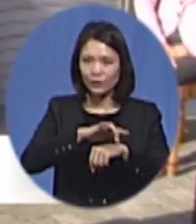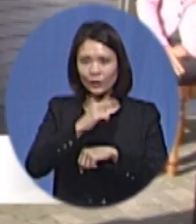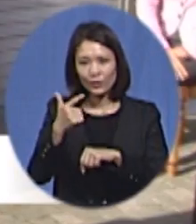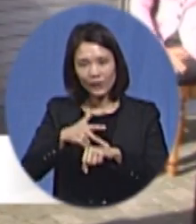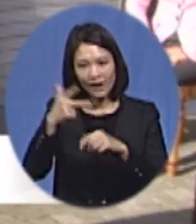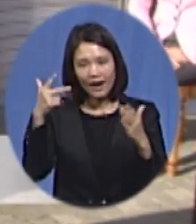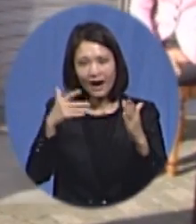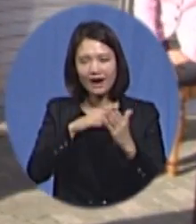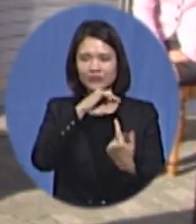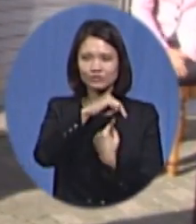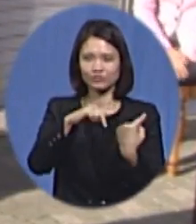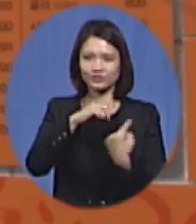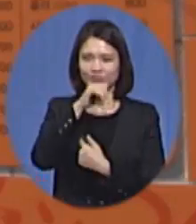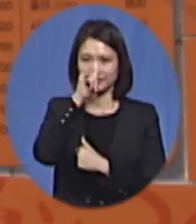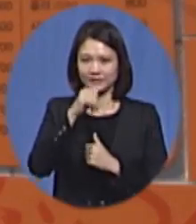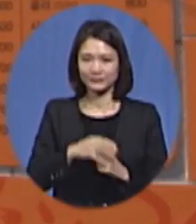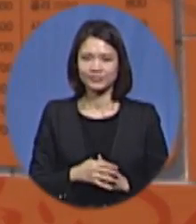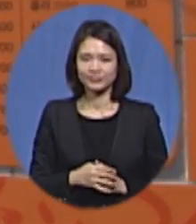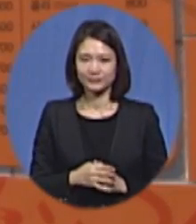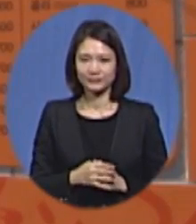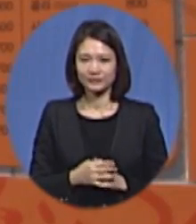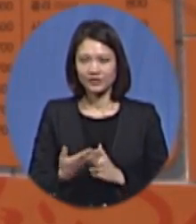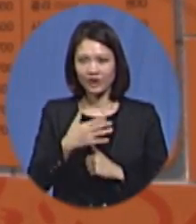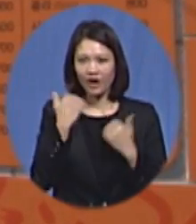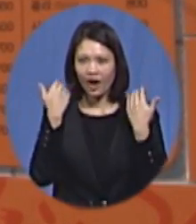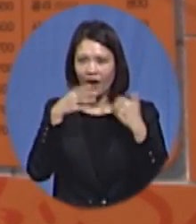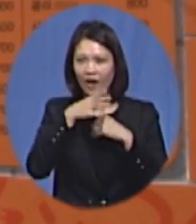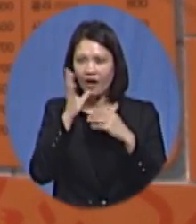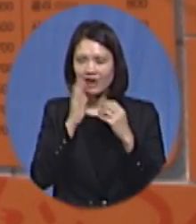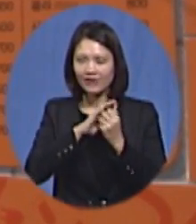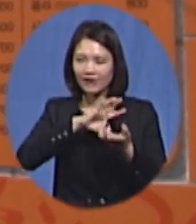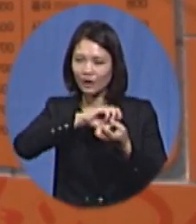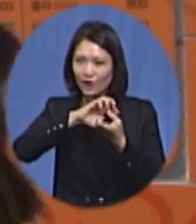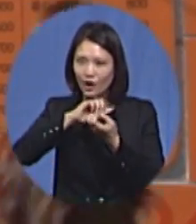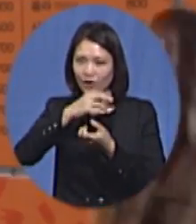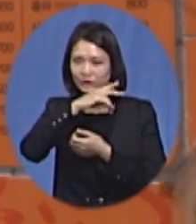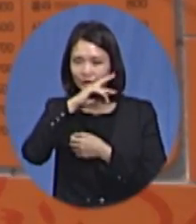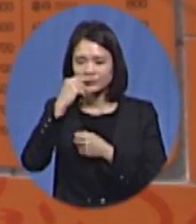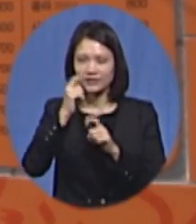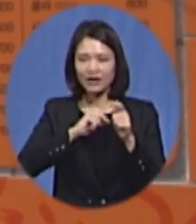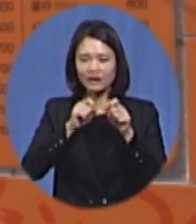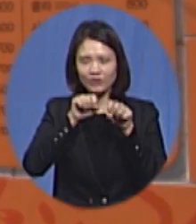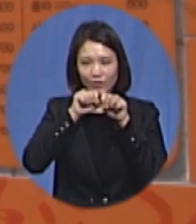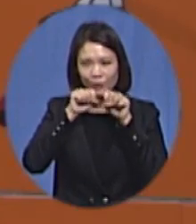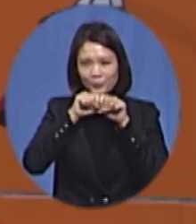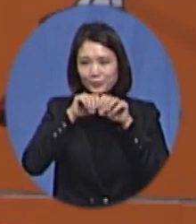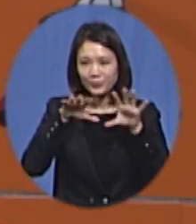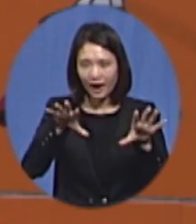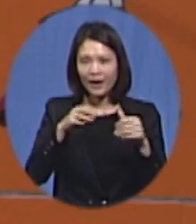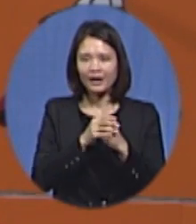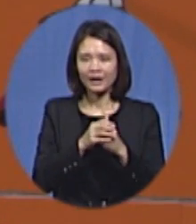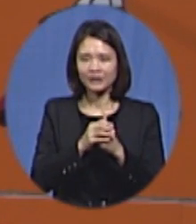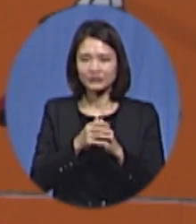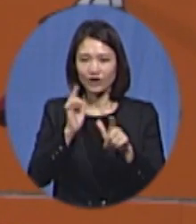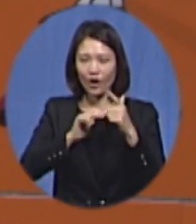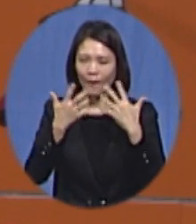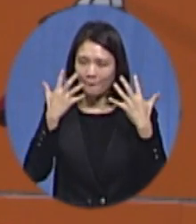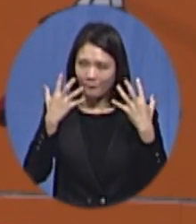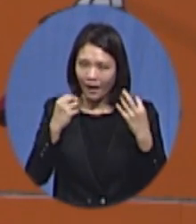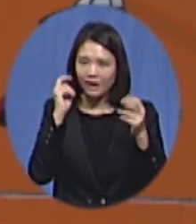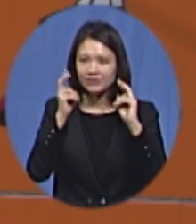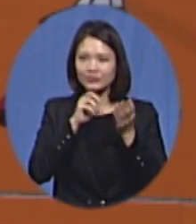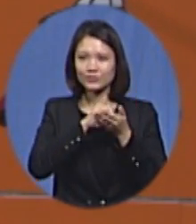7시까지 운영됩니다. 어르신들의 고소한 주먹밥 향기가 더 널리 퍼져나가 더 많은 노인 일자리